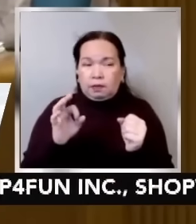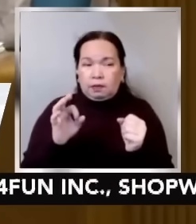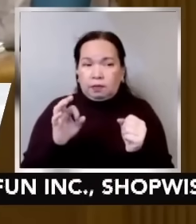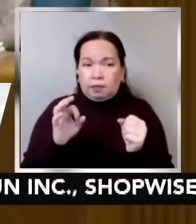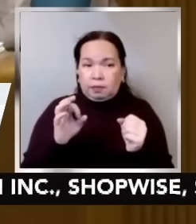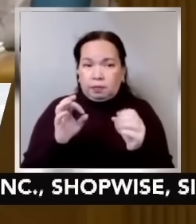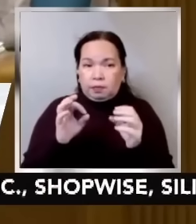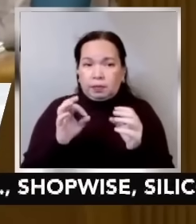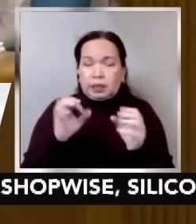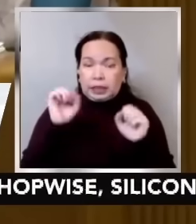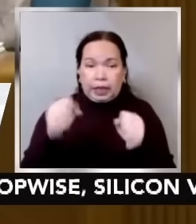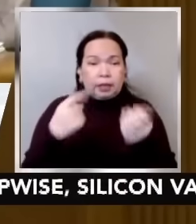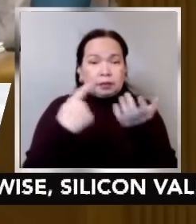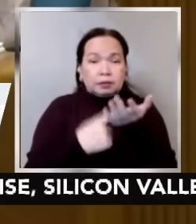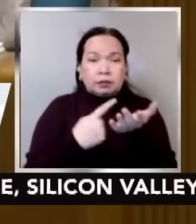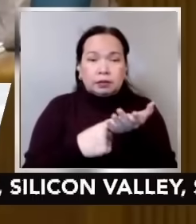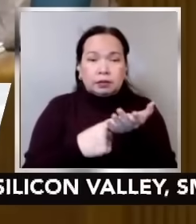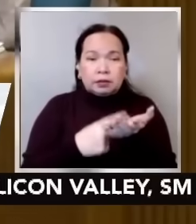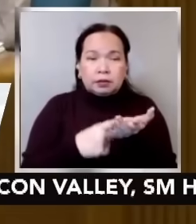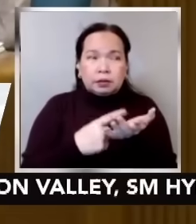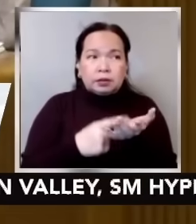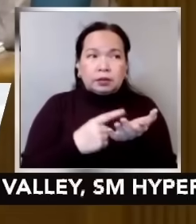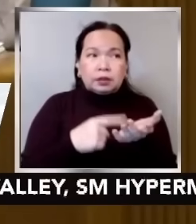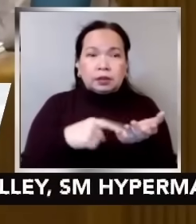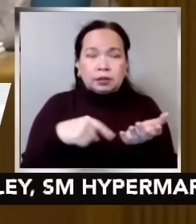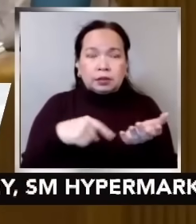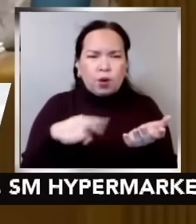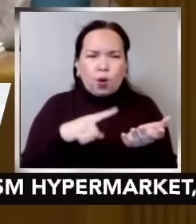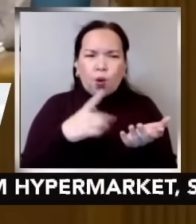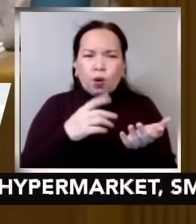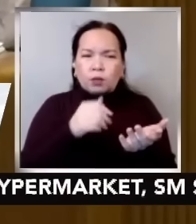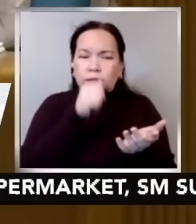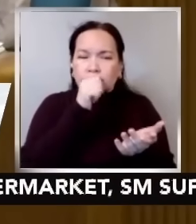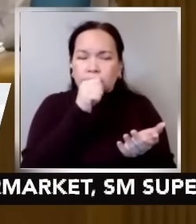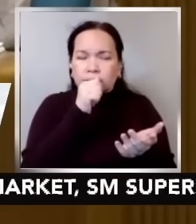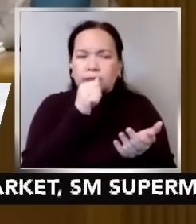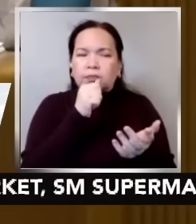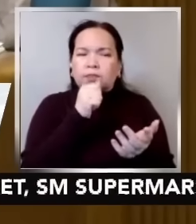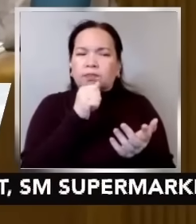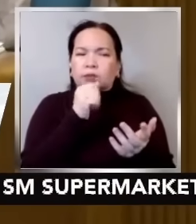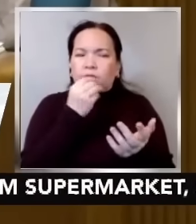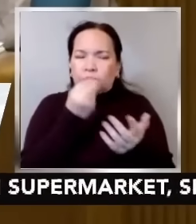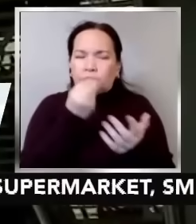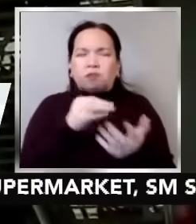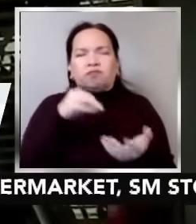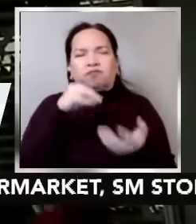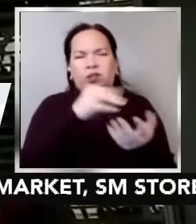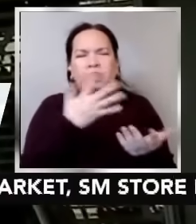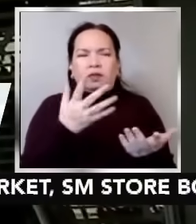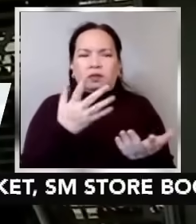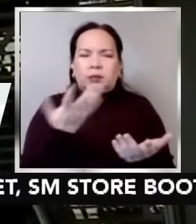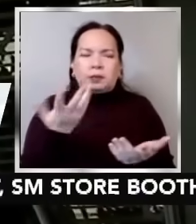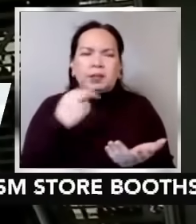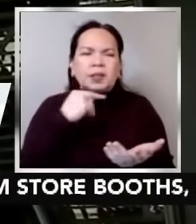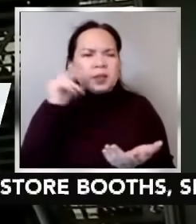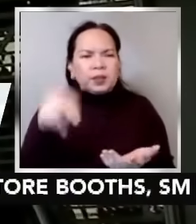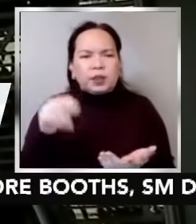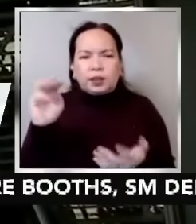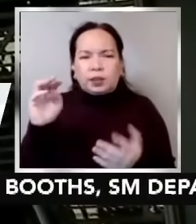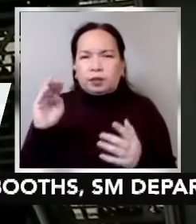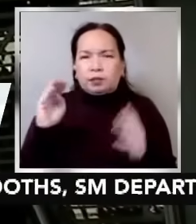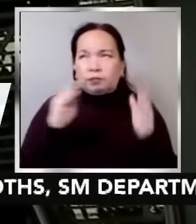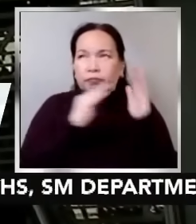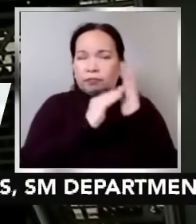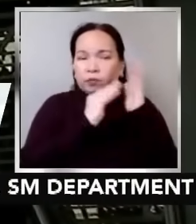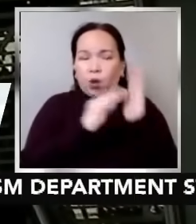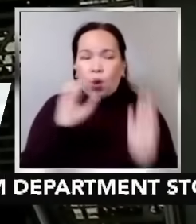mapag-uusapan natin na mailagay na lang ang mga confidential funds na ito at kung hindi naman kailangan ng ombudsman. Kasunod yan ang naunang